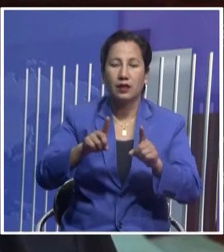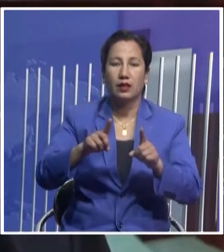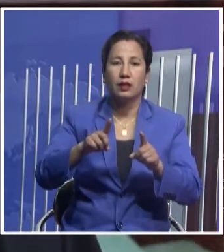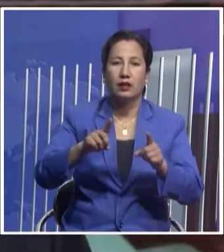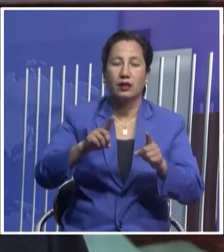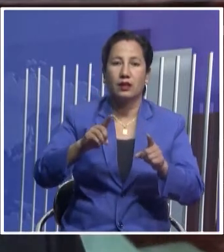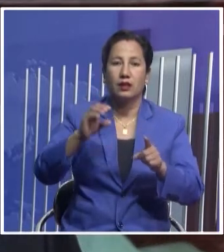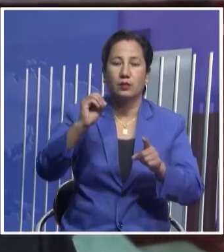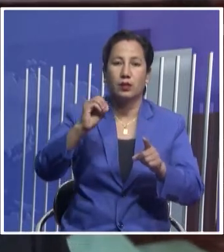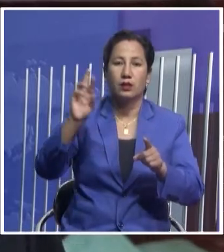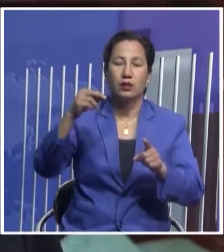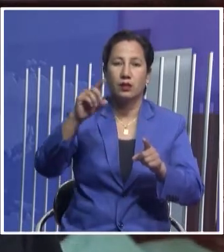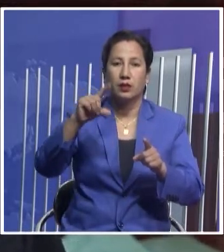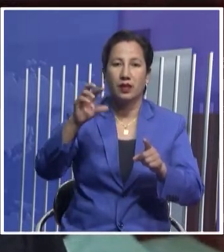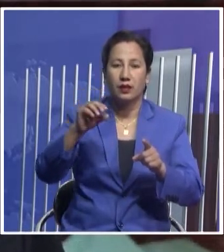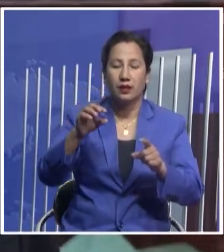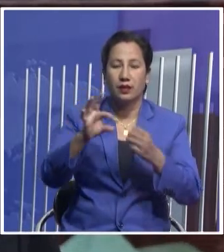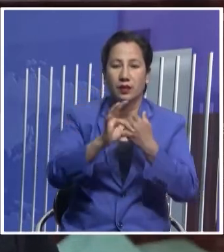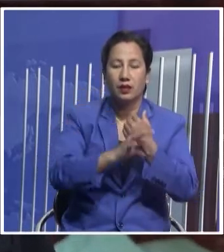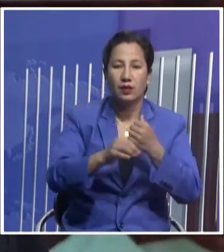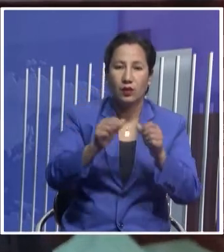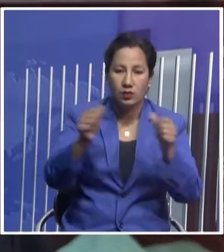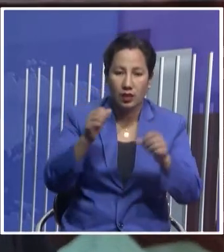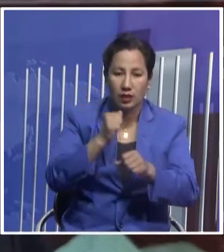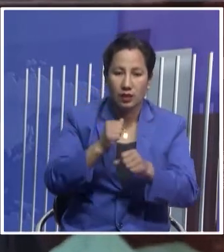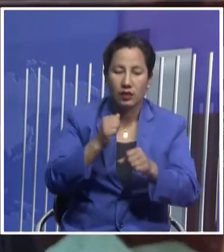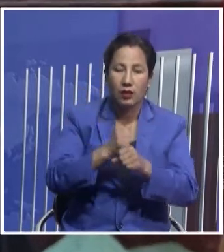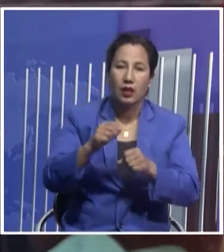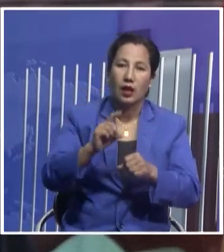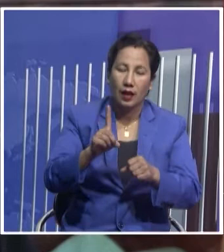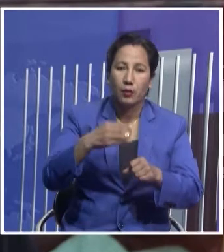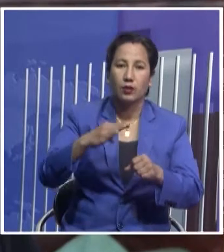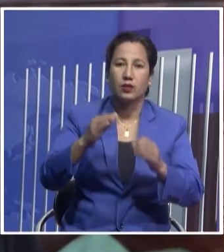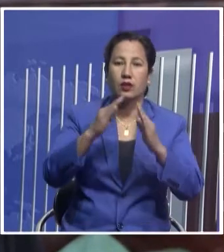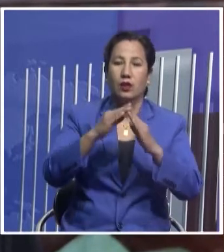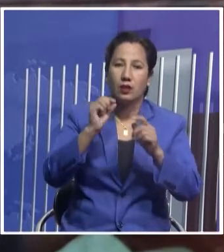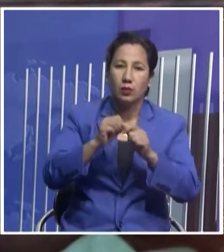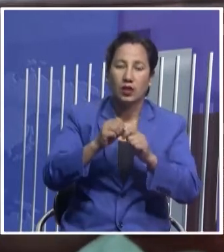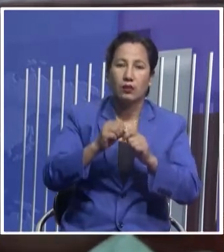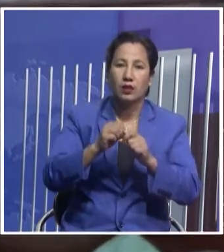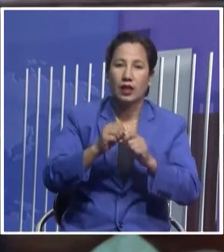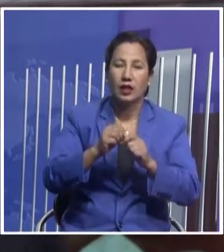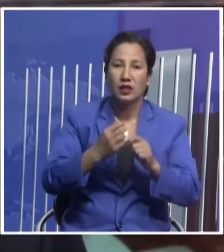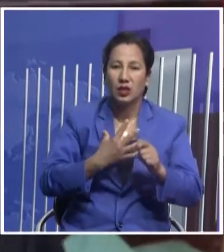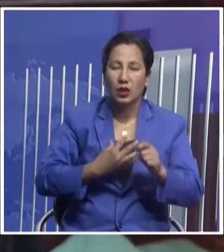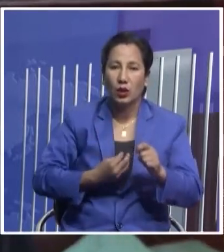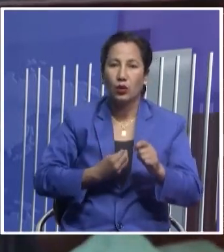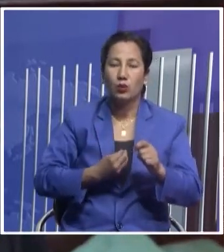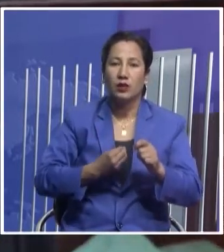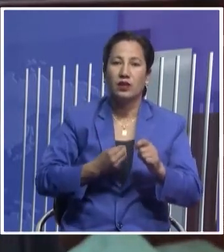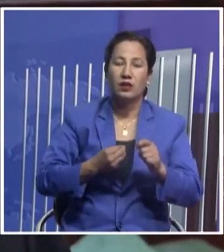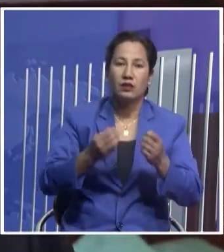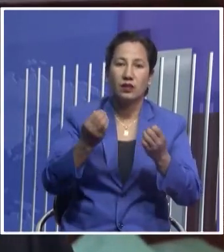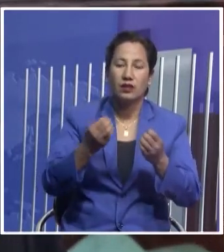प्राविधिकहरूले निकालेको अनुसार चाहिँ गर्दा नै राम्रो हुन्छ। प्रायः जसो घर निर्माण गर्दाखेरि चाहिँ नबुझेर मान्छे यो घर